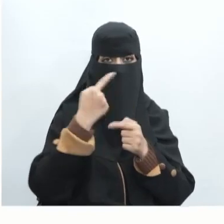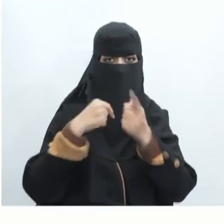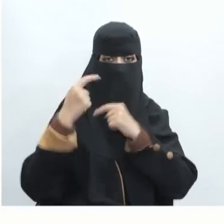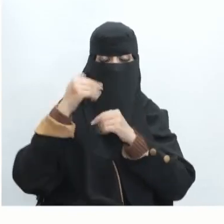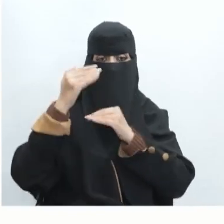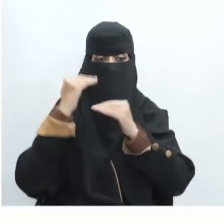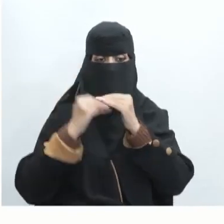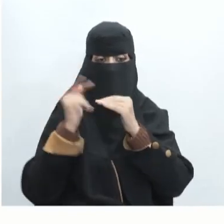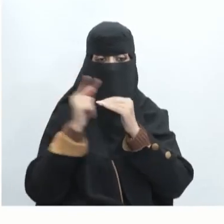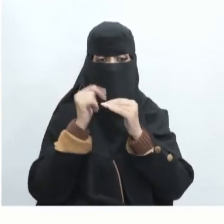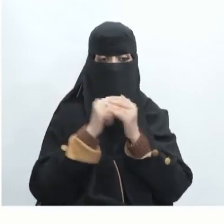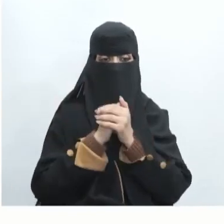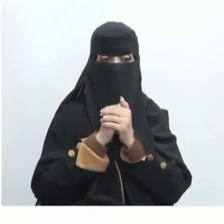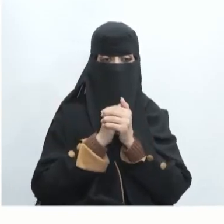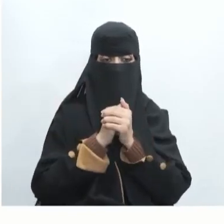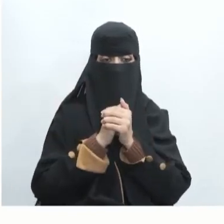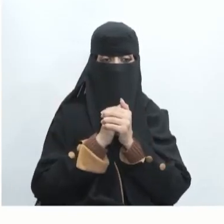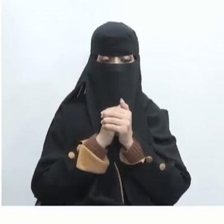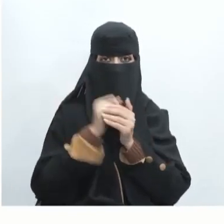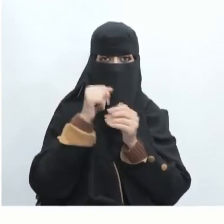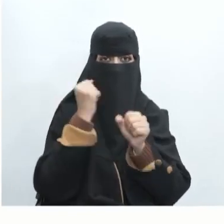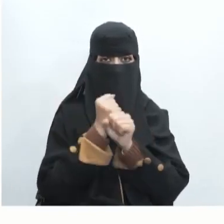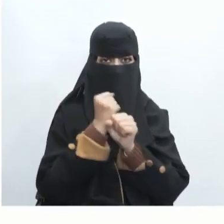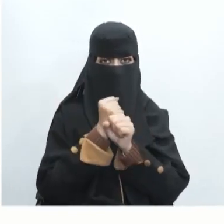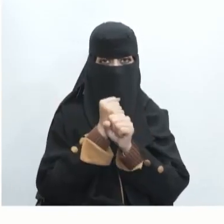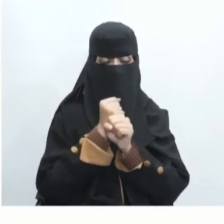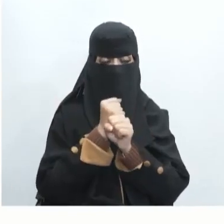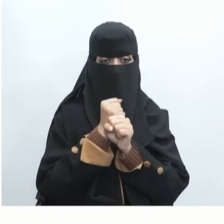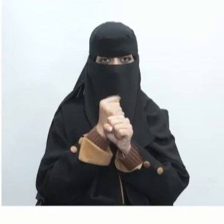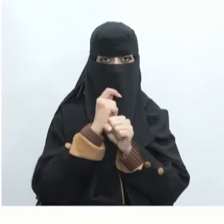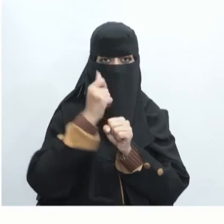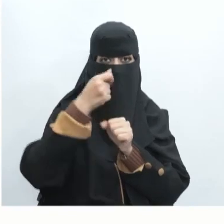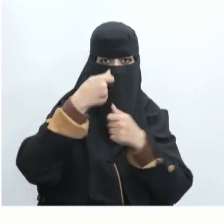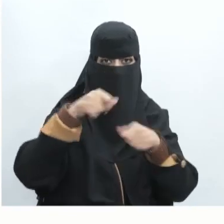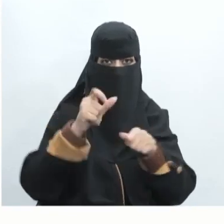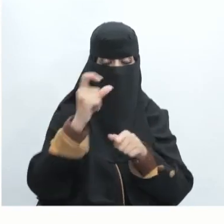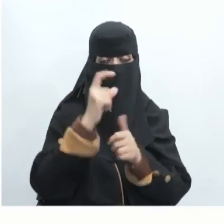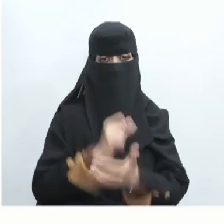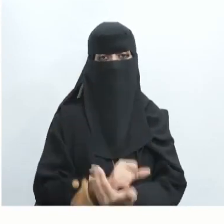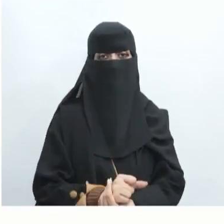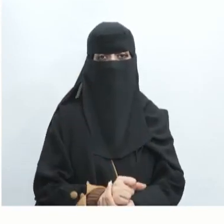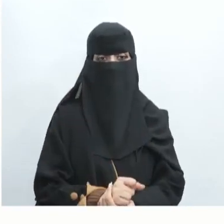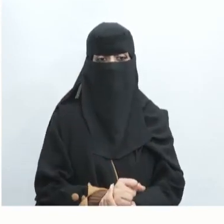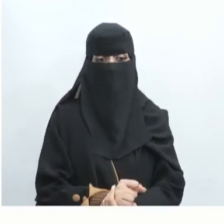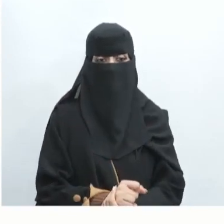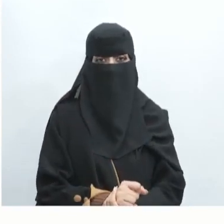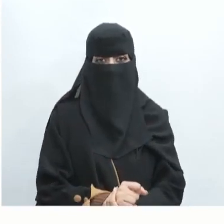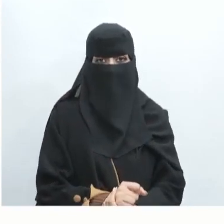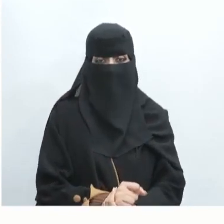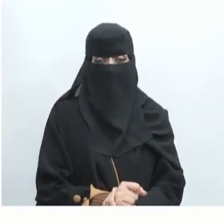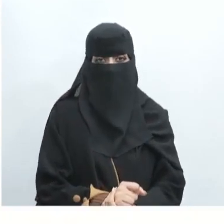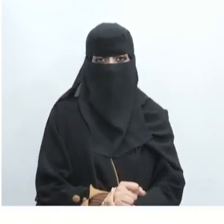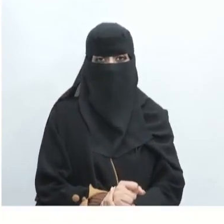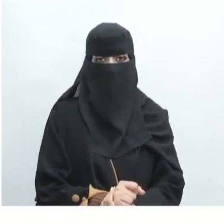هي اقل المهن دخله اقل المهني